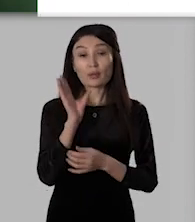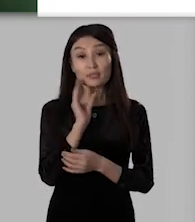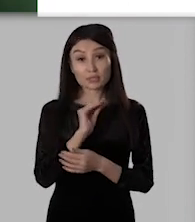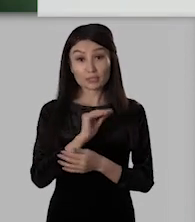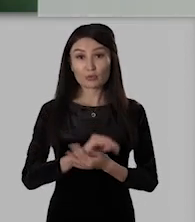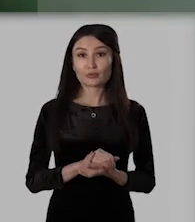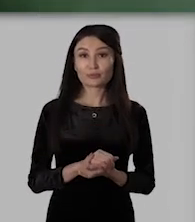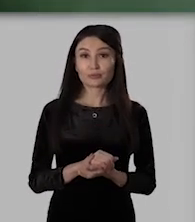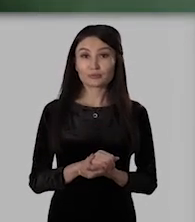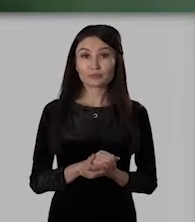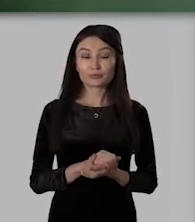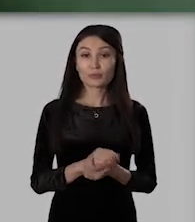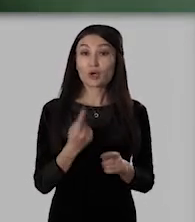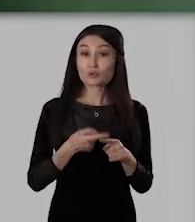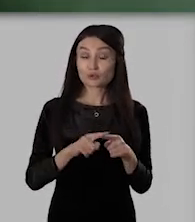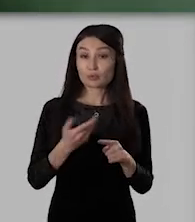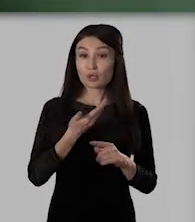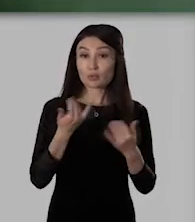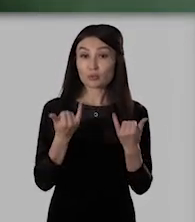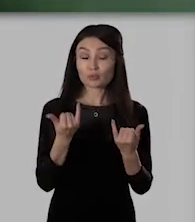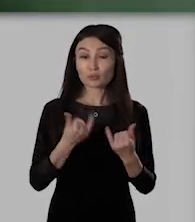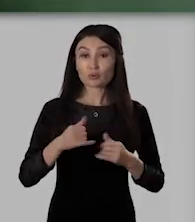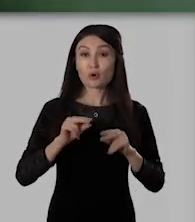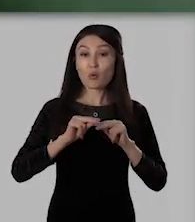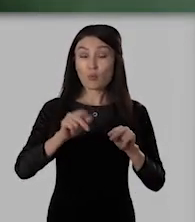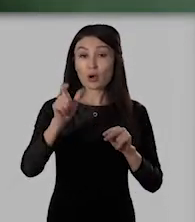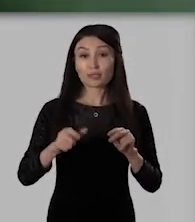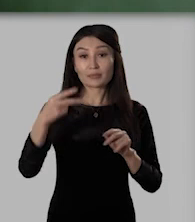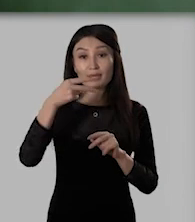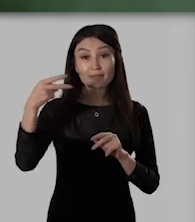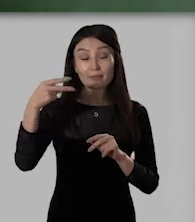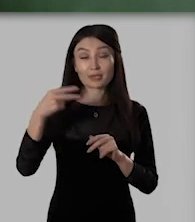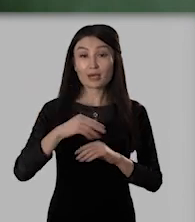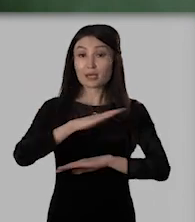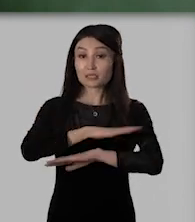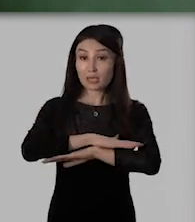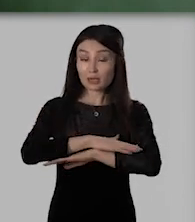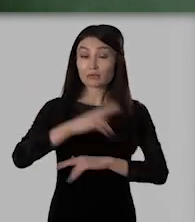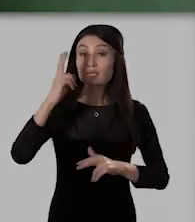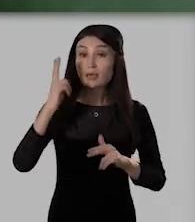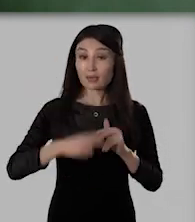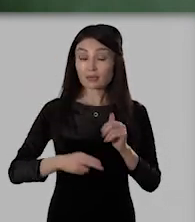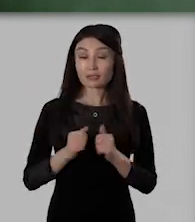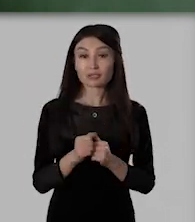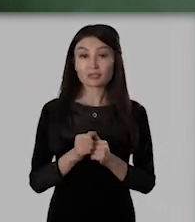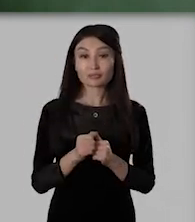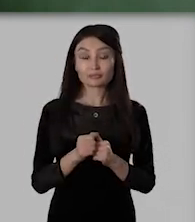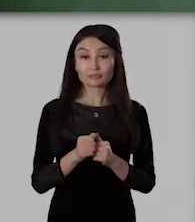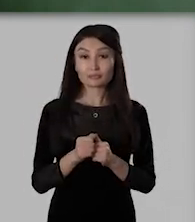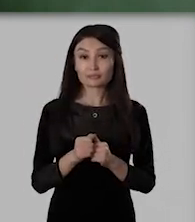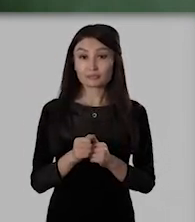болот. Ушуну менен бүгүнкү мугалим деген темадагы сабагыбыз аягына чыкты.